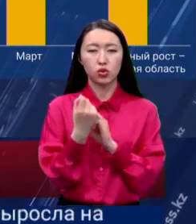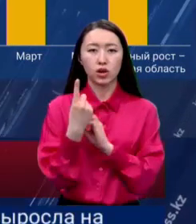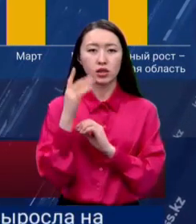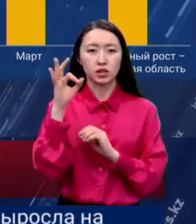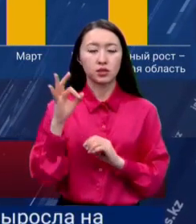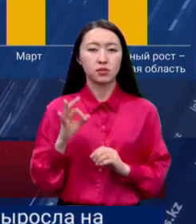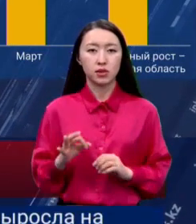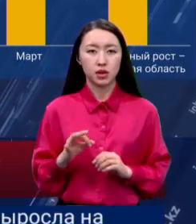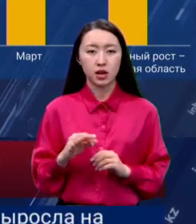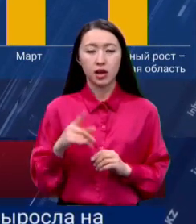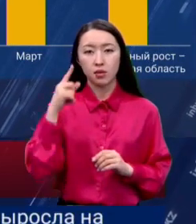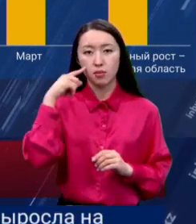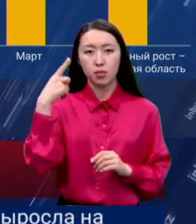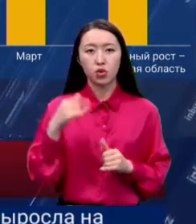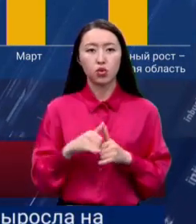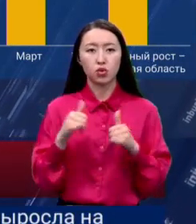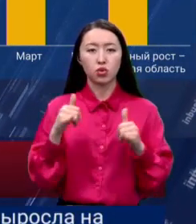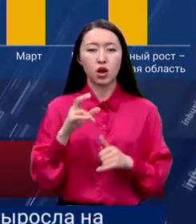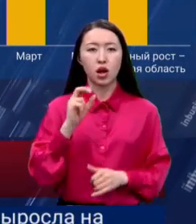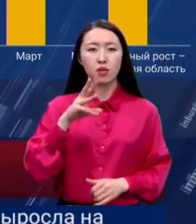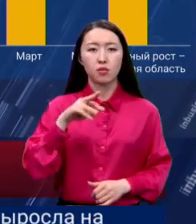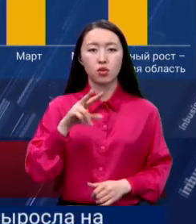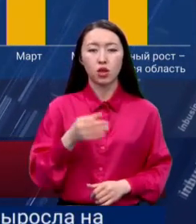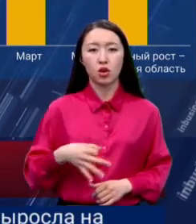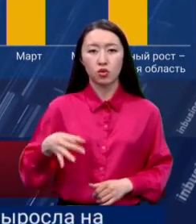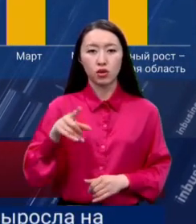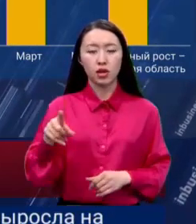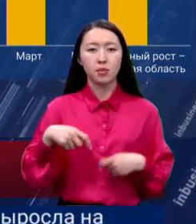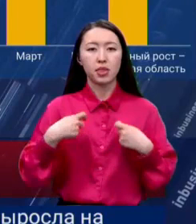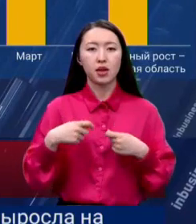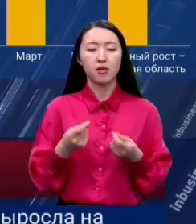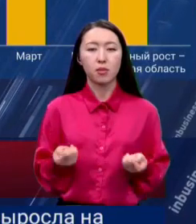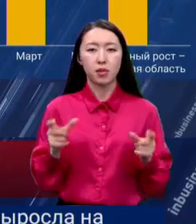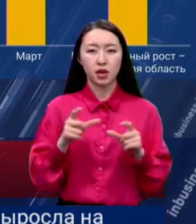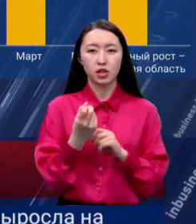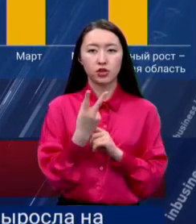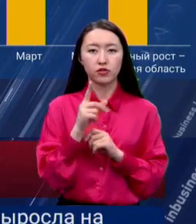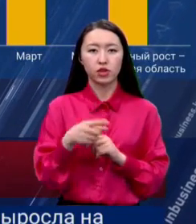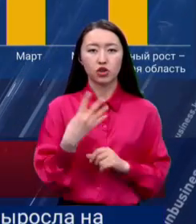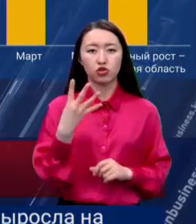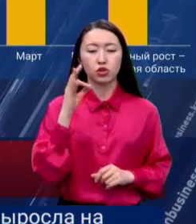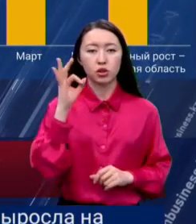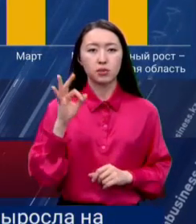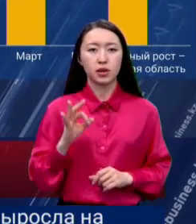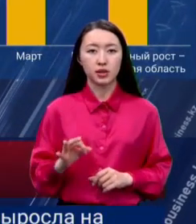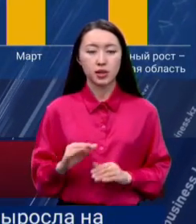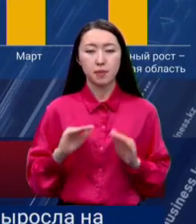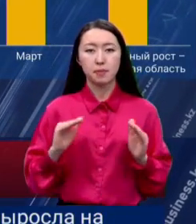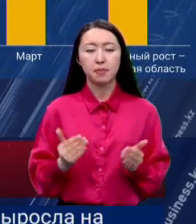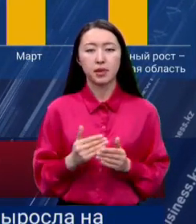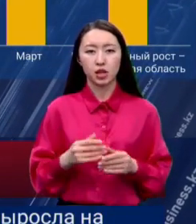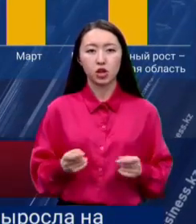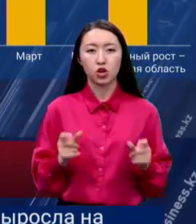11%. Максимальный рост отмечен в Акмолинской области. Там товары подорожали на 12,4%. Минимальный рост